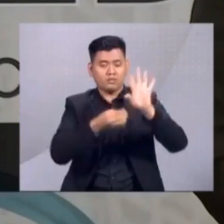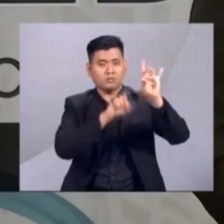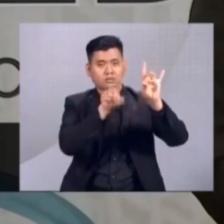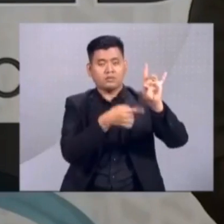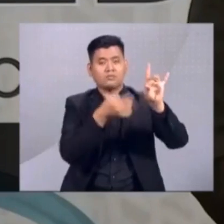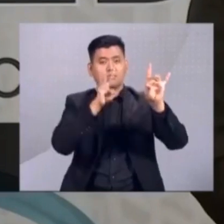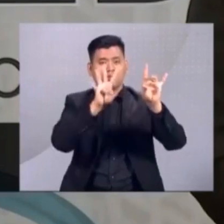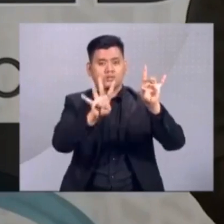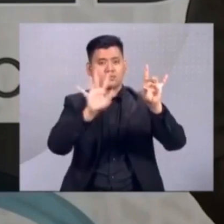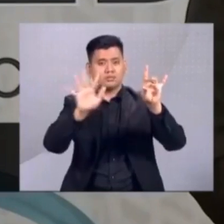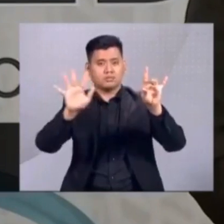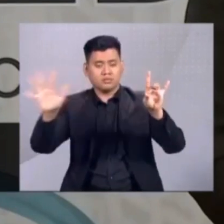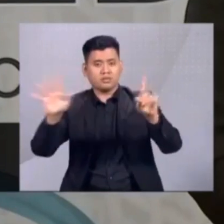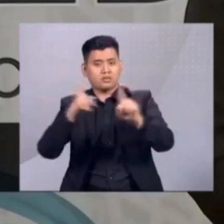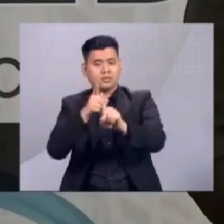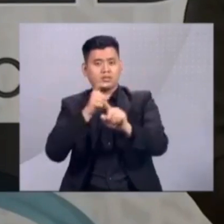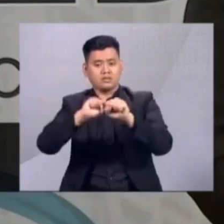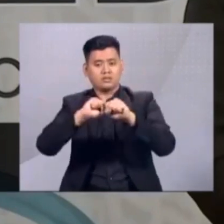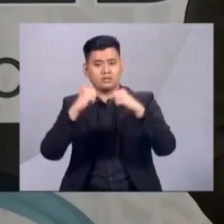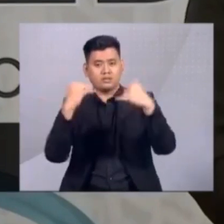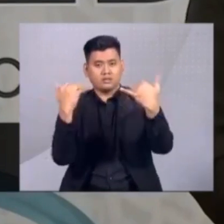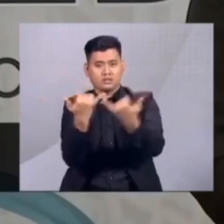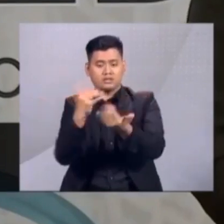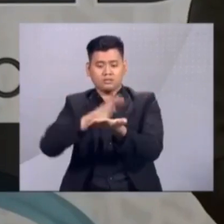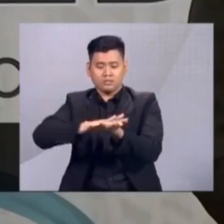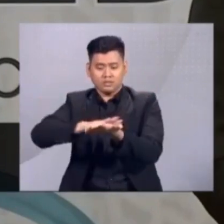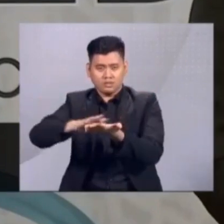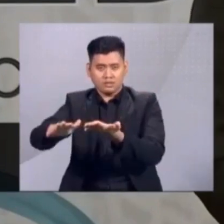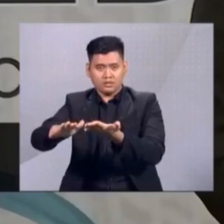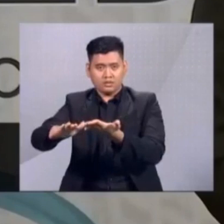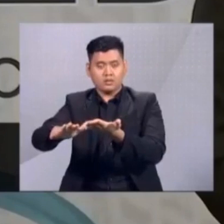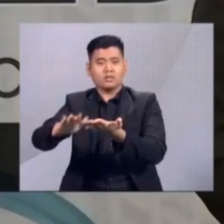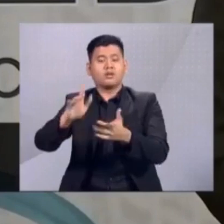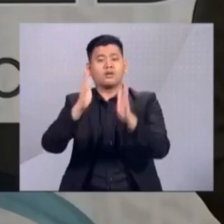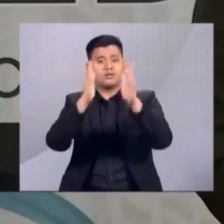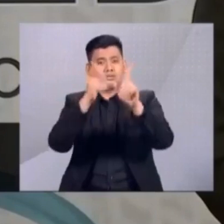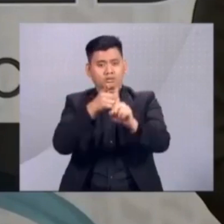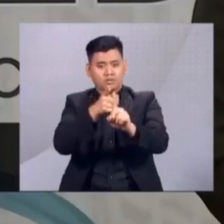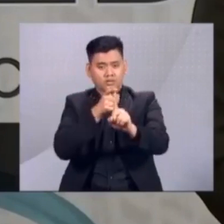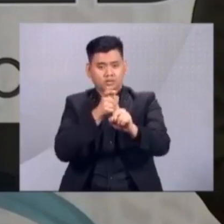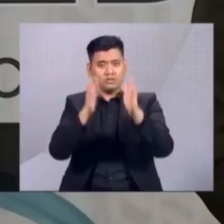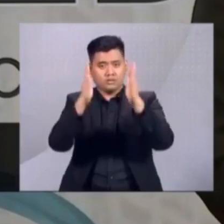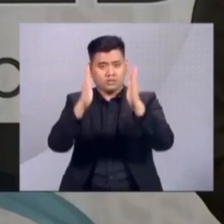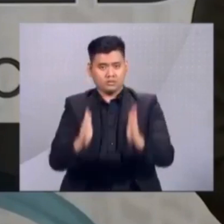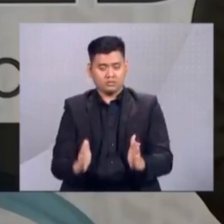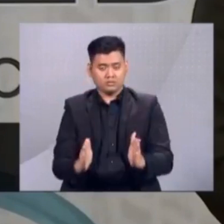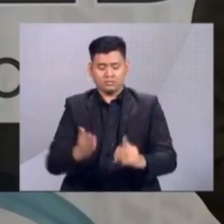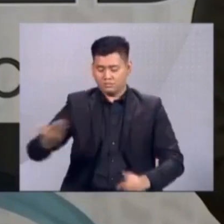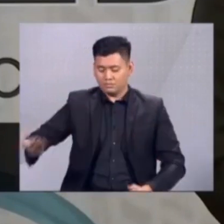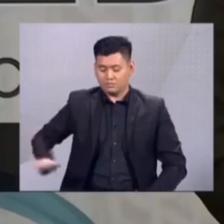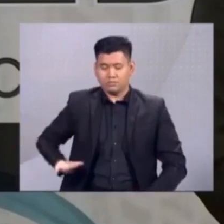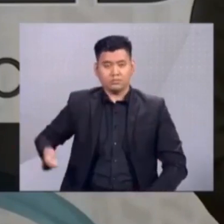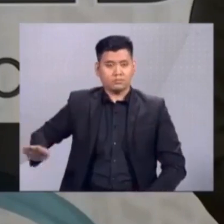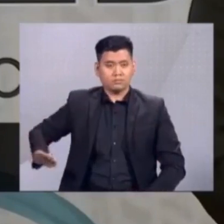ke-8,455, iaitu di syarikat pembersihan dan melibatkan seorang warga Bangladesh. Di Negeri